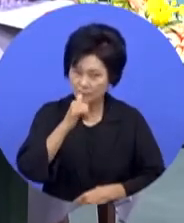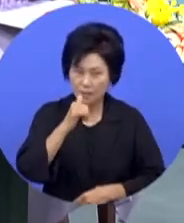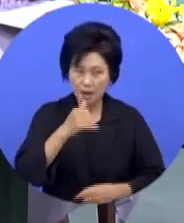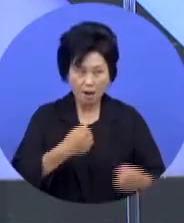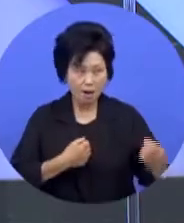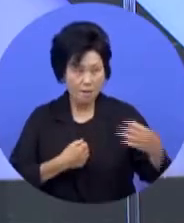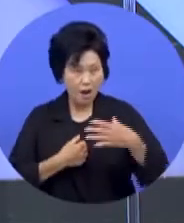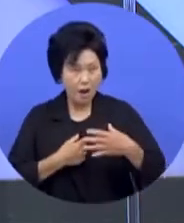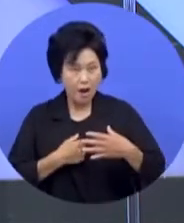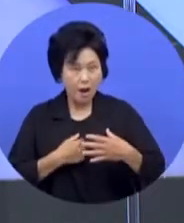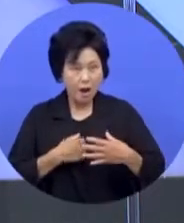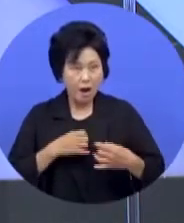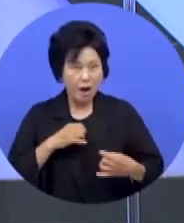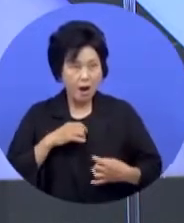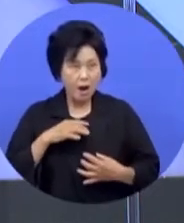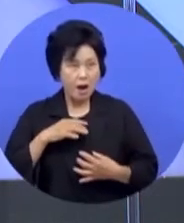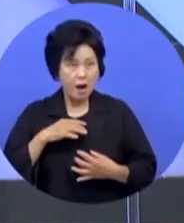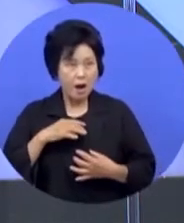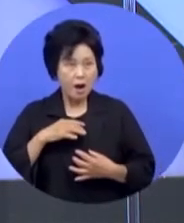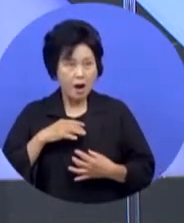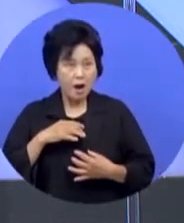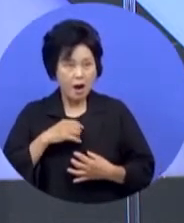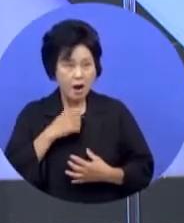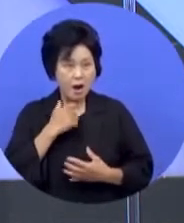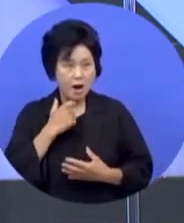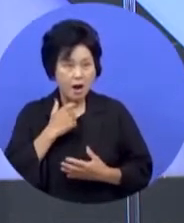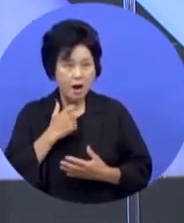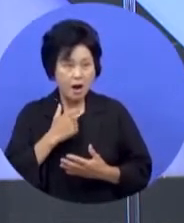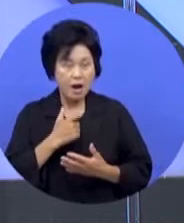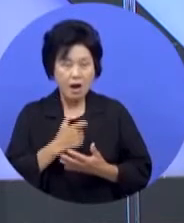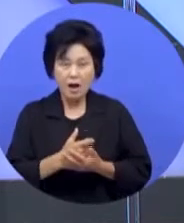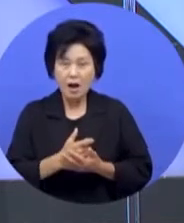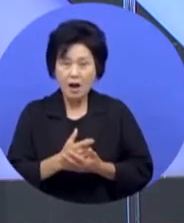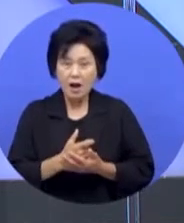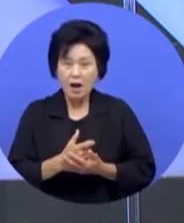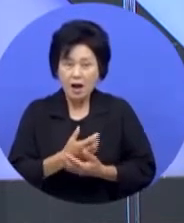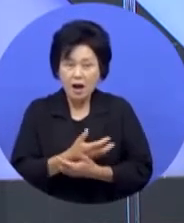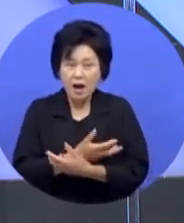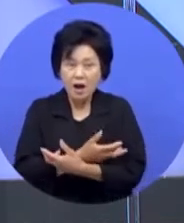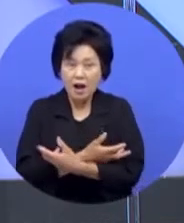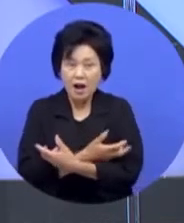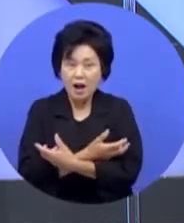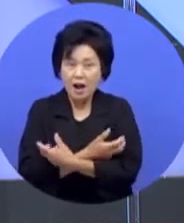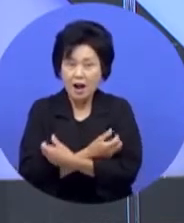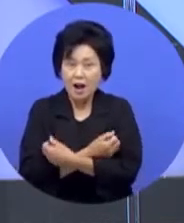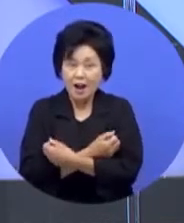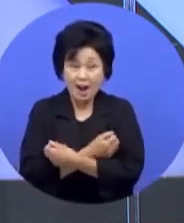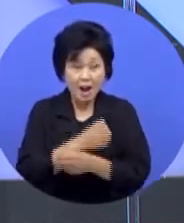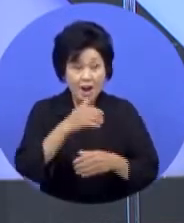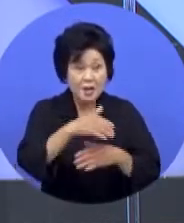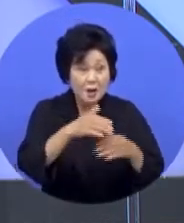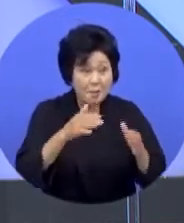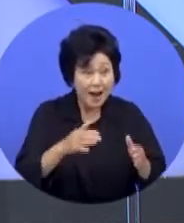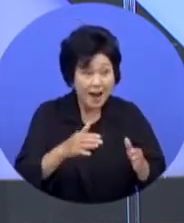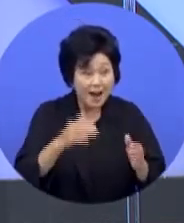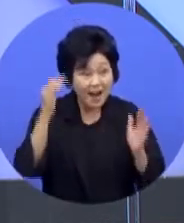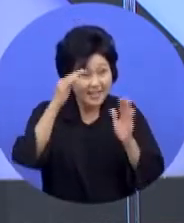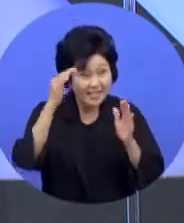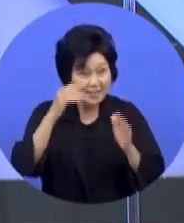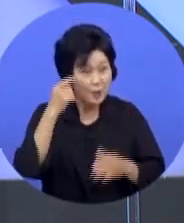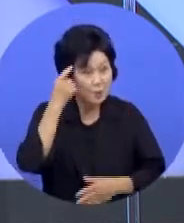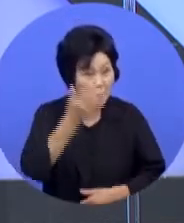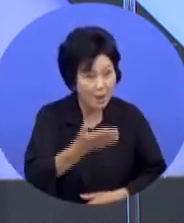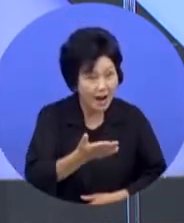몸에. 쫙. 네. 그리고 그 반에서 그 다른 아이들한테 물어보니까요.